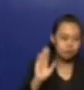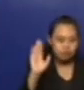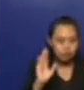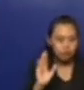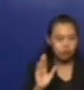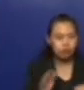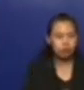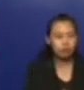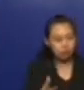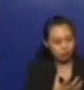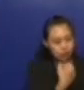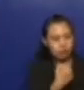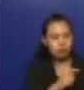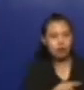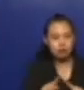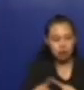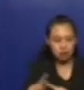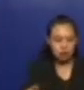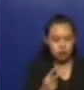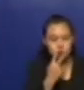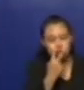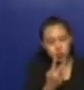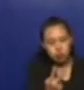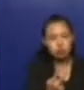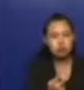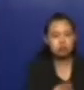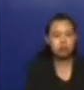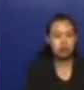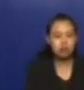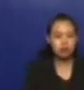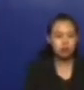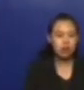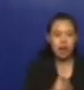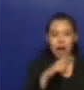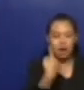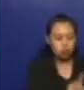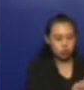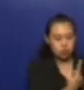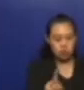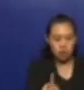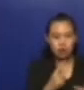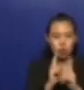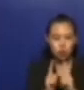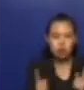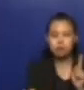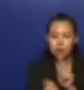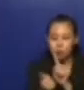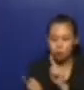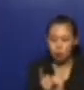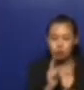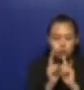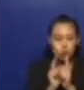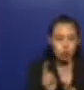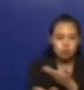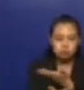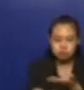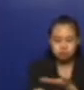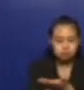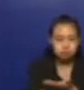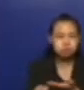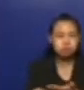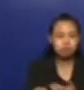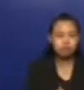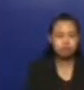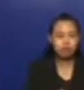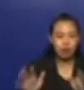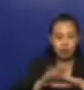มีอะไรส่งคนไปคุยเชิญไปพบที่ทำเนียบเหมือนกับวันเด็ก